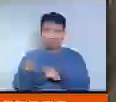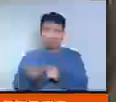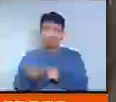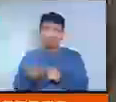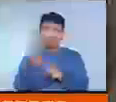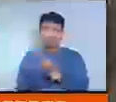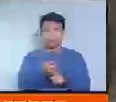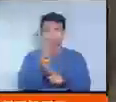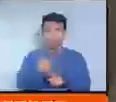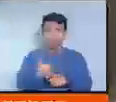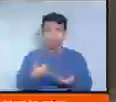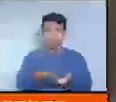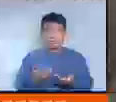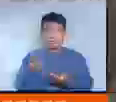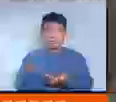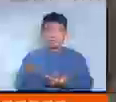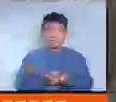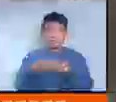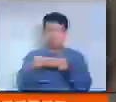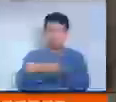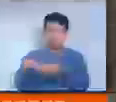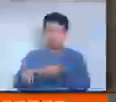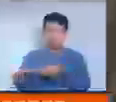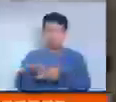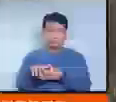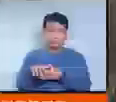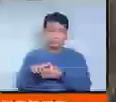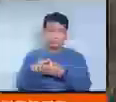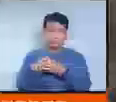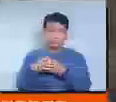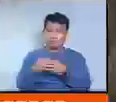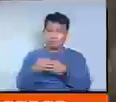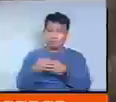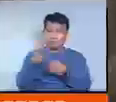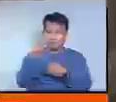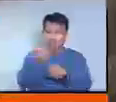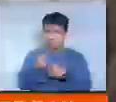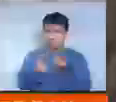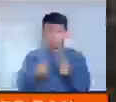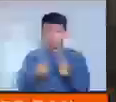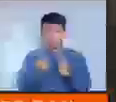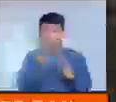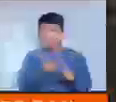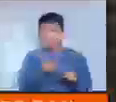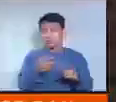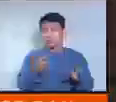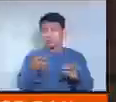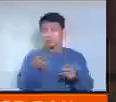daw yung ano ng nanay ko eh. Yung buhok niya dito, natanggal daw. Kasi alos hindi ko siya makilala. Sana